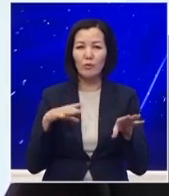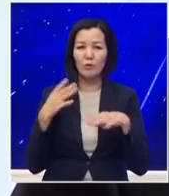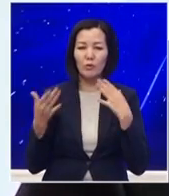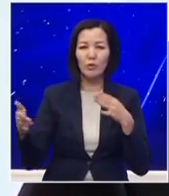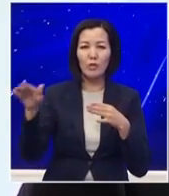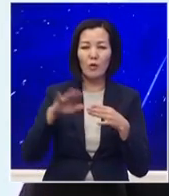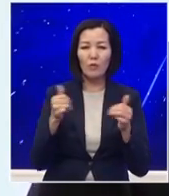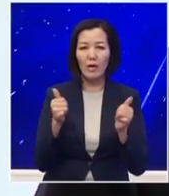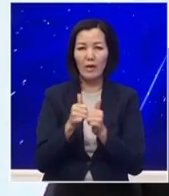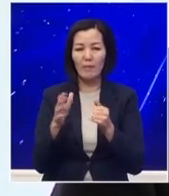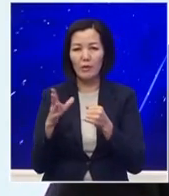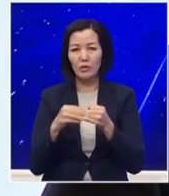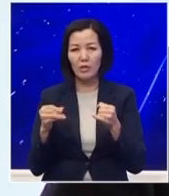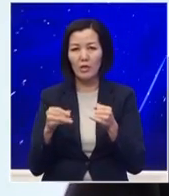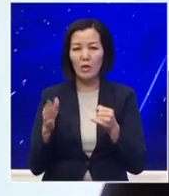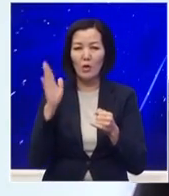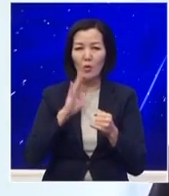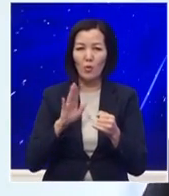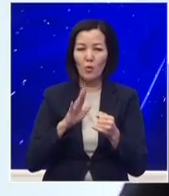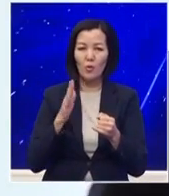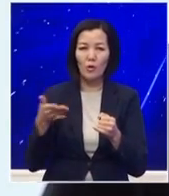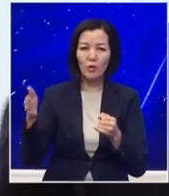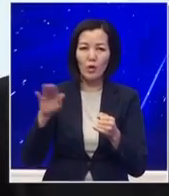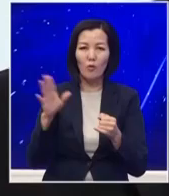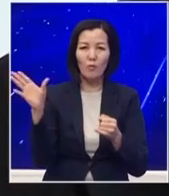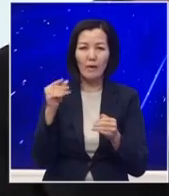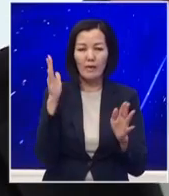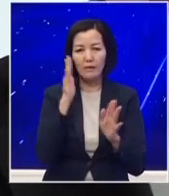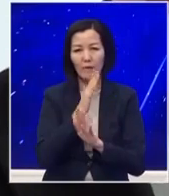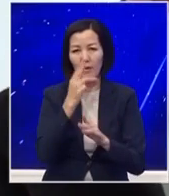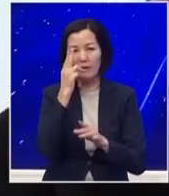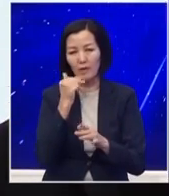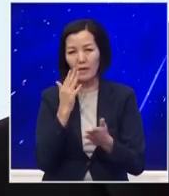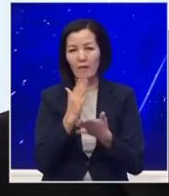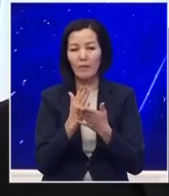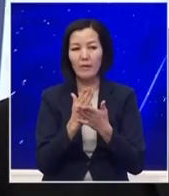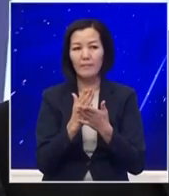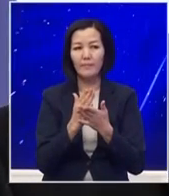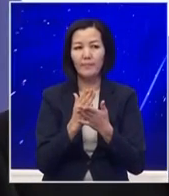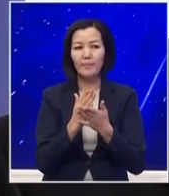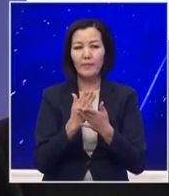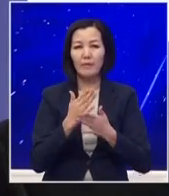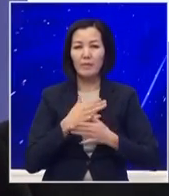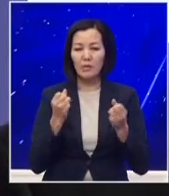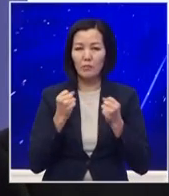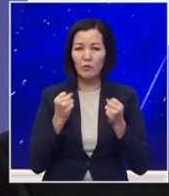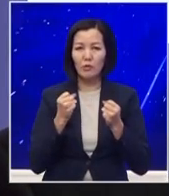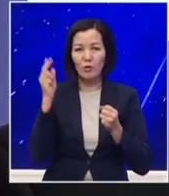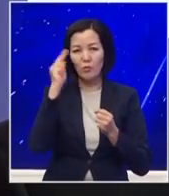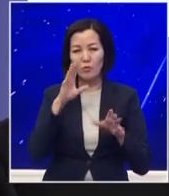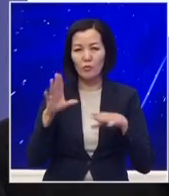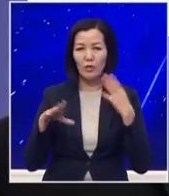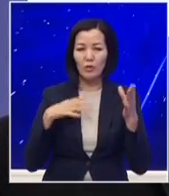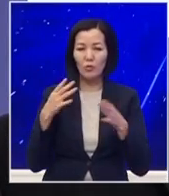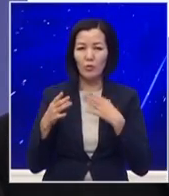таулы аймақ, көл десе көлі, тау десе тауы бар, өте ыңғайлы спортқа ыңғайлы өңір болғандықтан біздің спортшыларымыз оқу-жаттығу